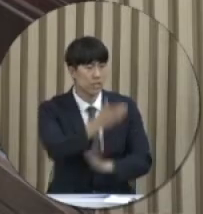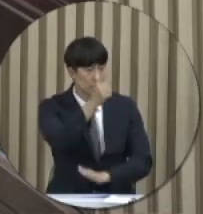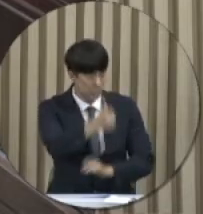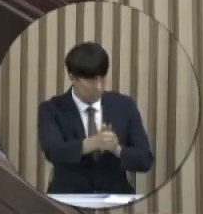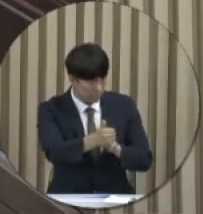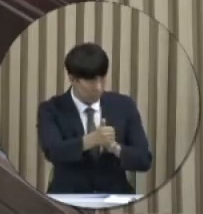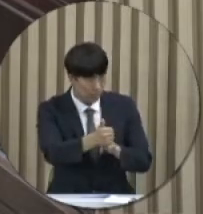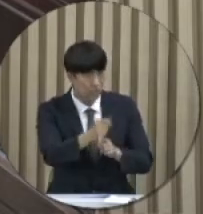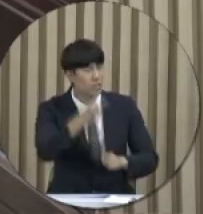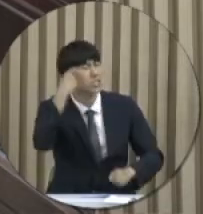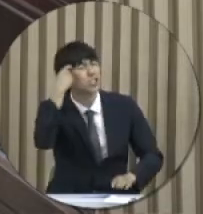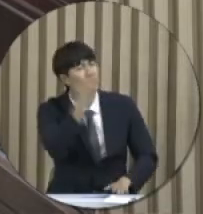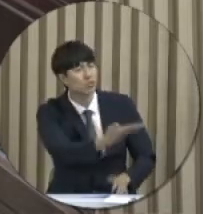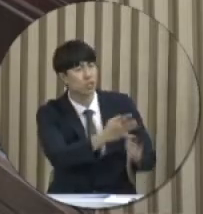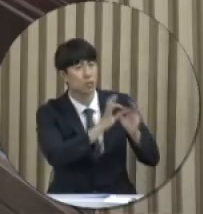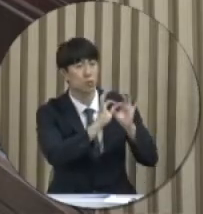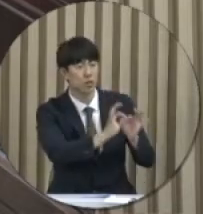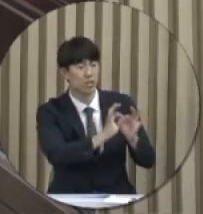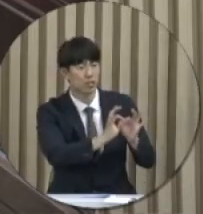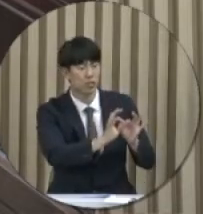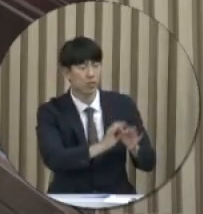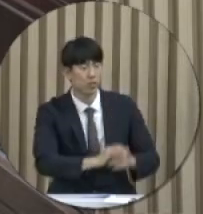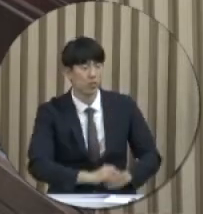시장님께 시정질문을 통해서